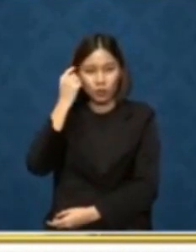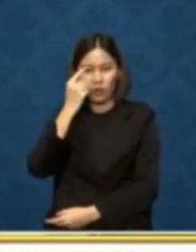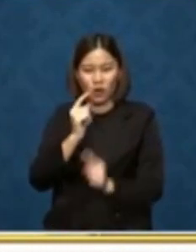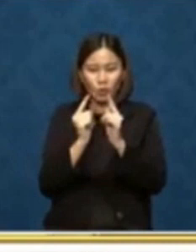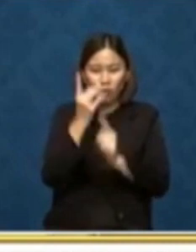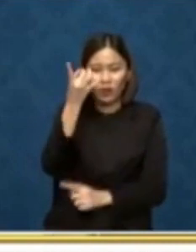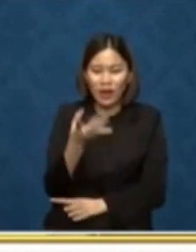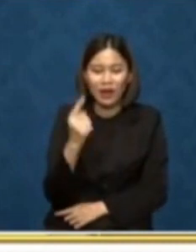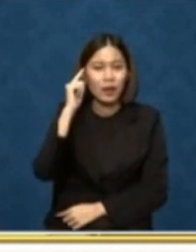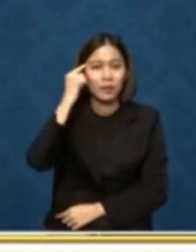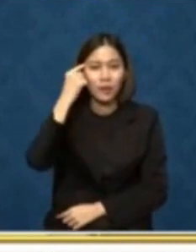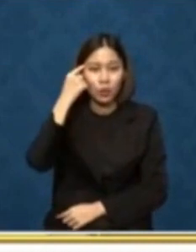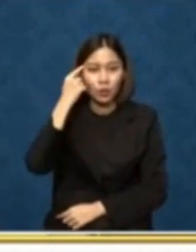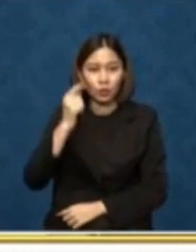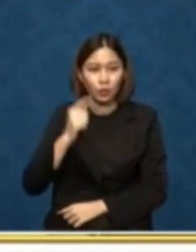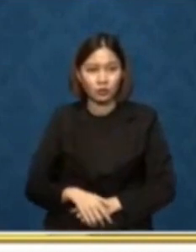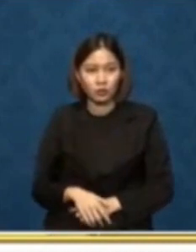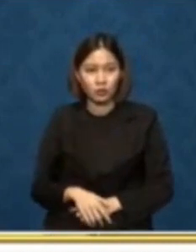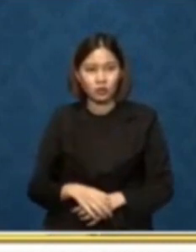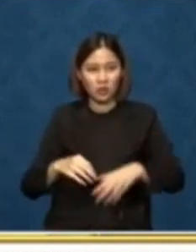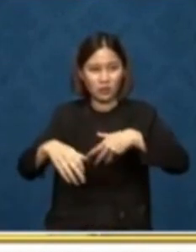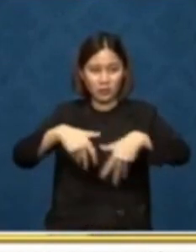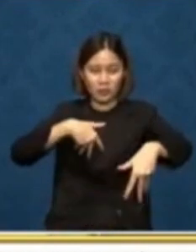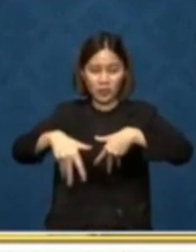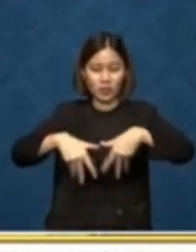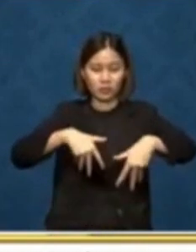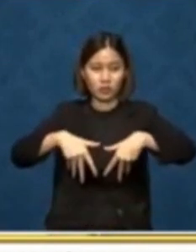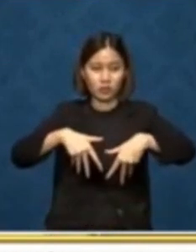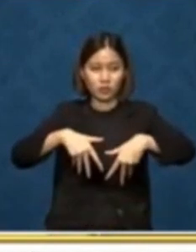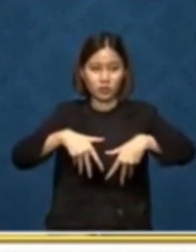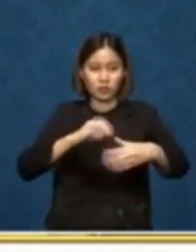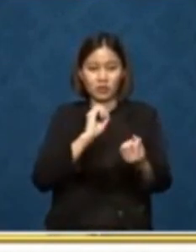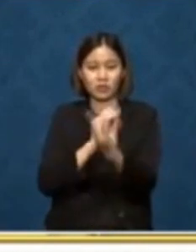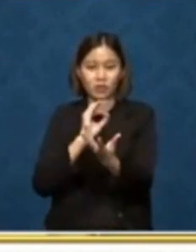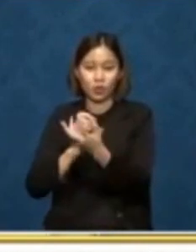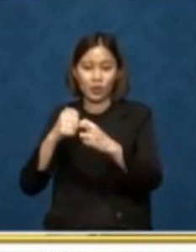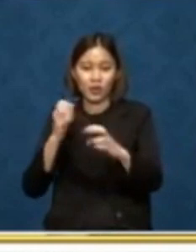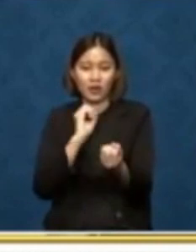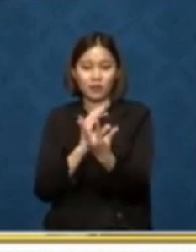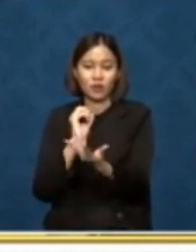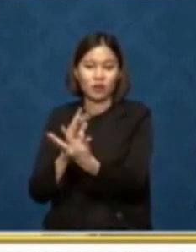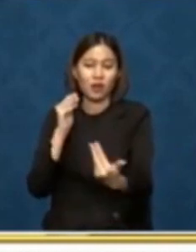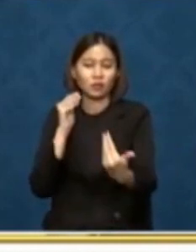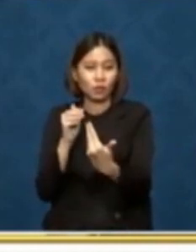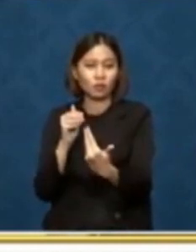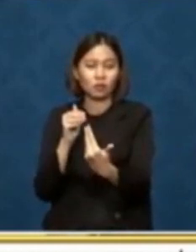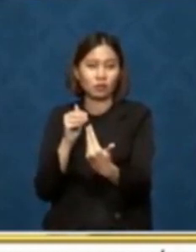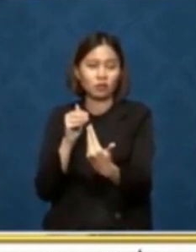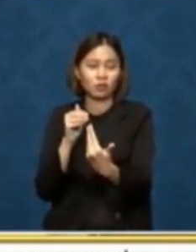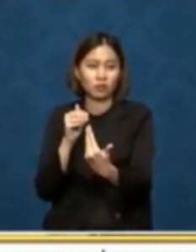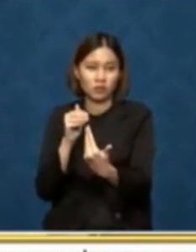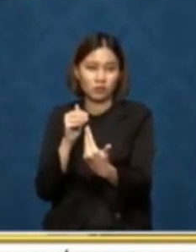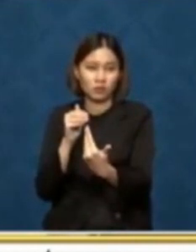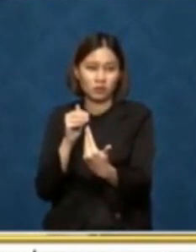ทราบว่าเขาไปคุยกันเรื่องอะไรนะครับนับภาษาอะไรที่ประชาชนที่กทบกับปัญหาเขาาโดยตรง